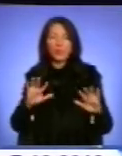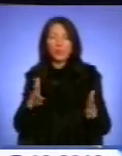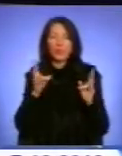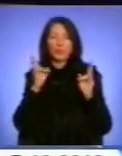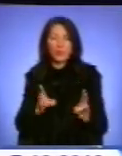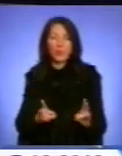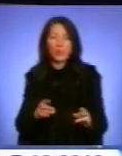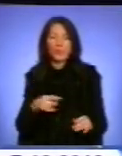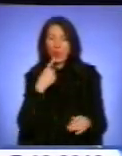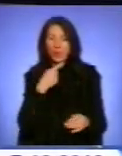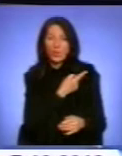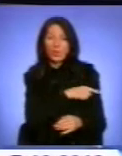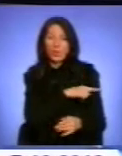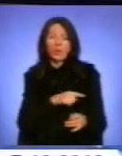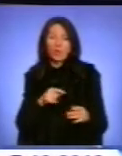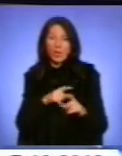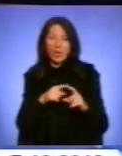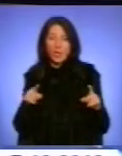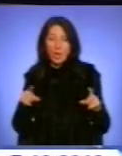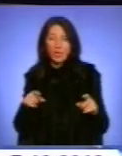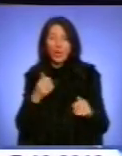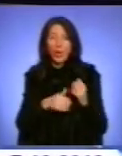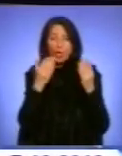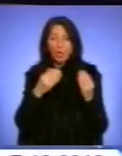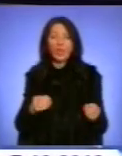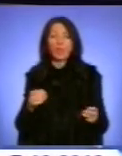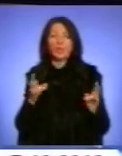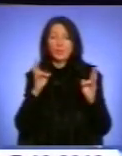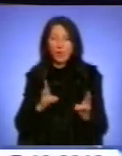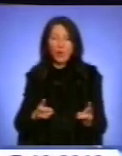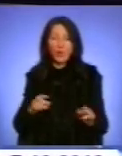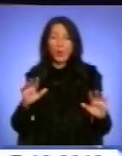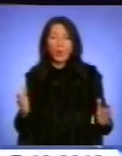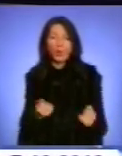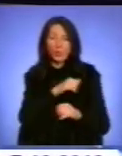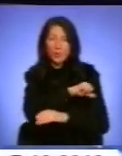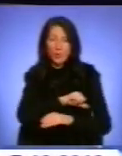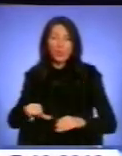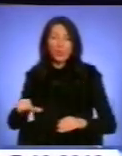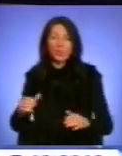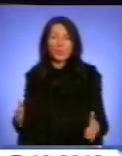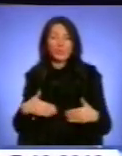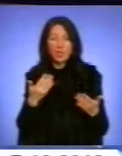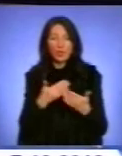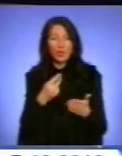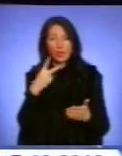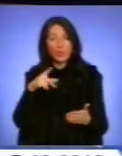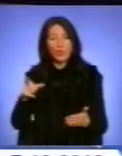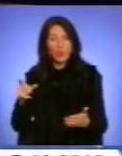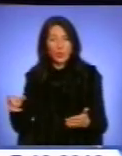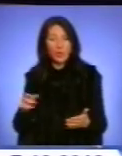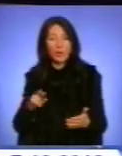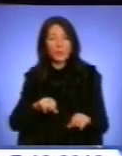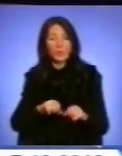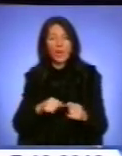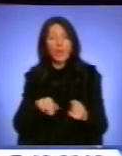міської лікарні швидкої допомоги. Щоденно з ушкодженнями, отриманими на вулиці, звертається близько 20 людей. Як вберегти